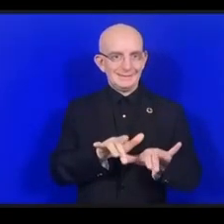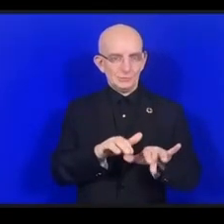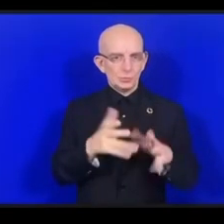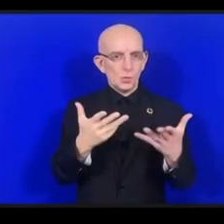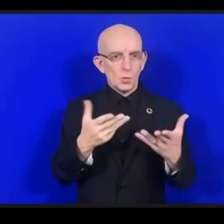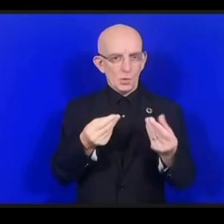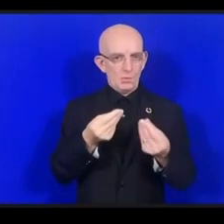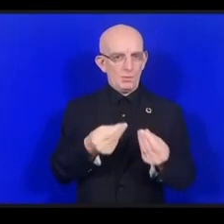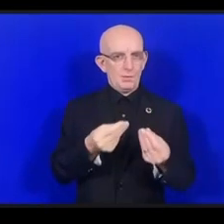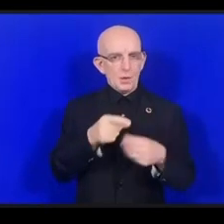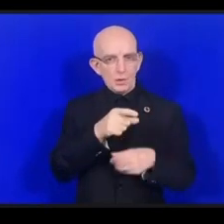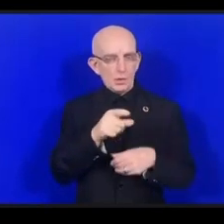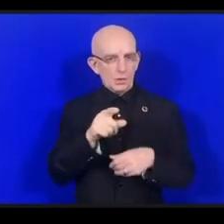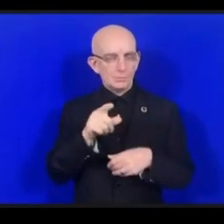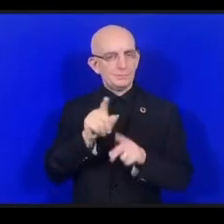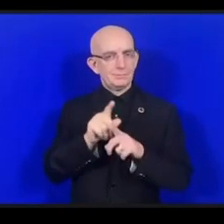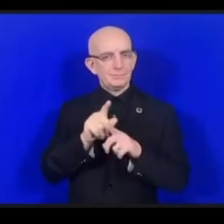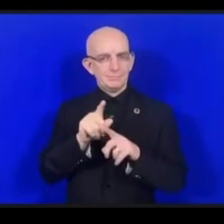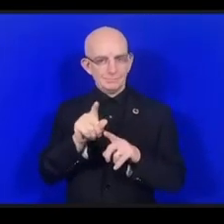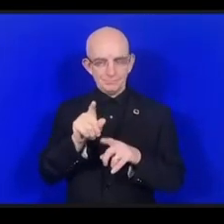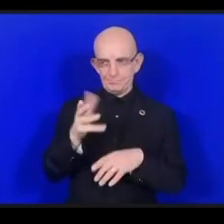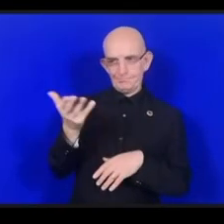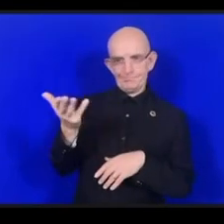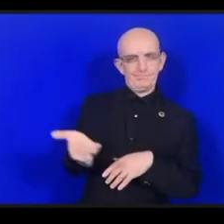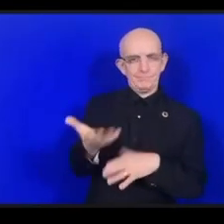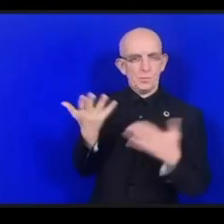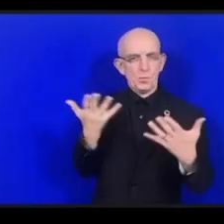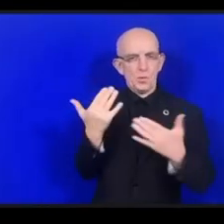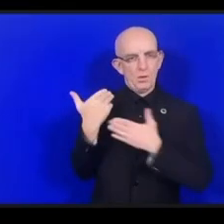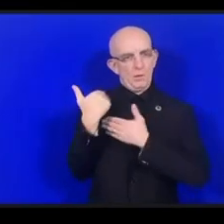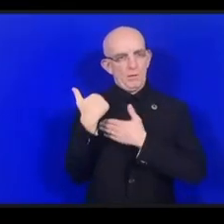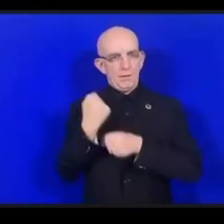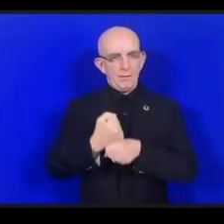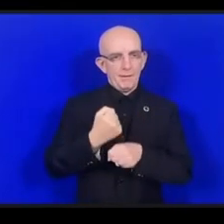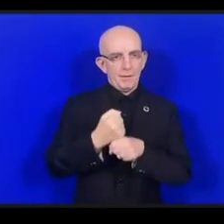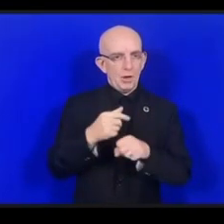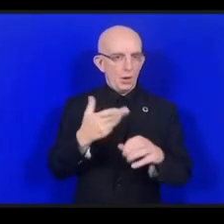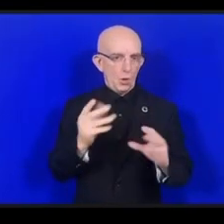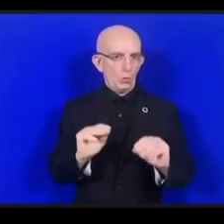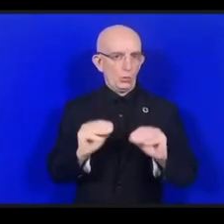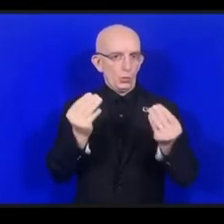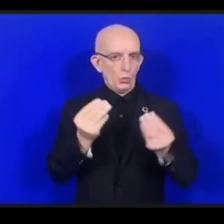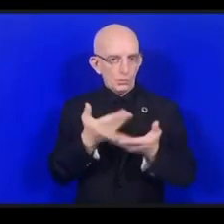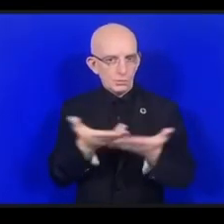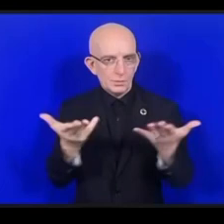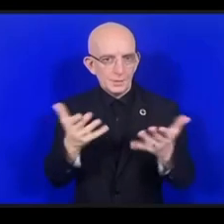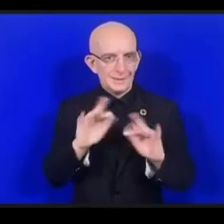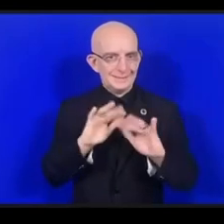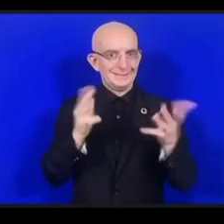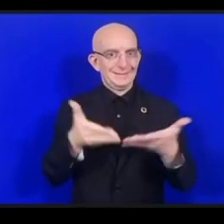在这个跟踪 SDG 方面，青年人和互联网的作用，